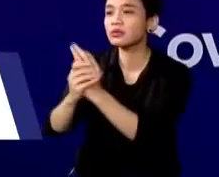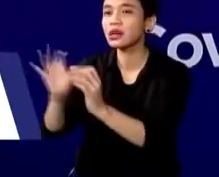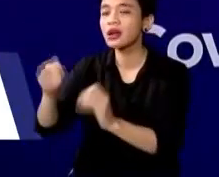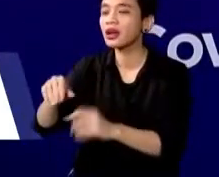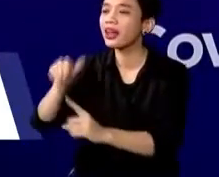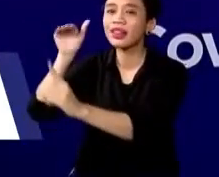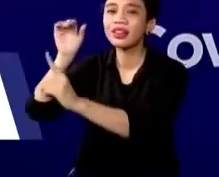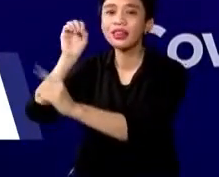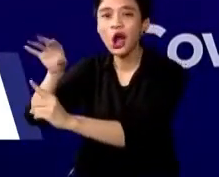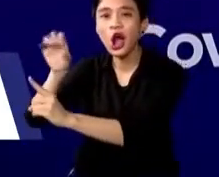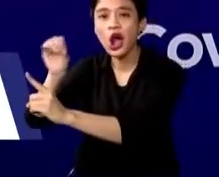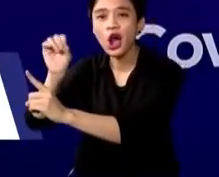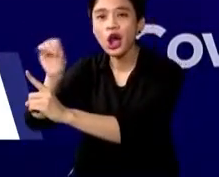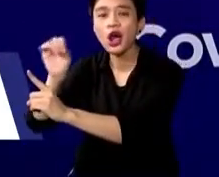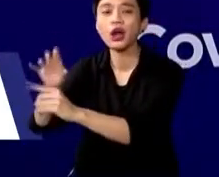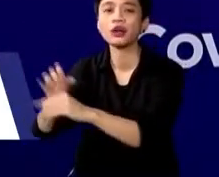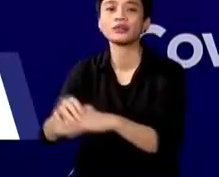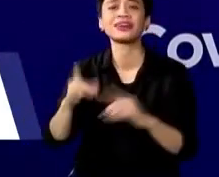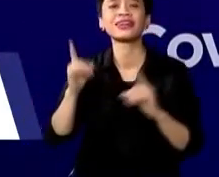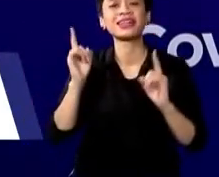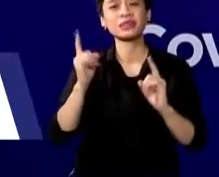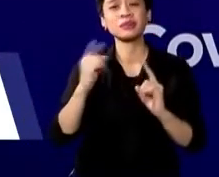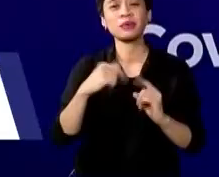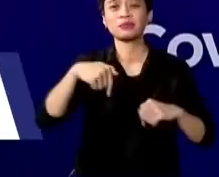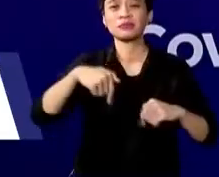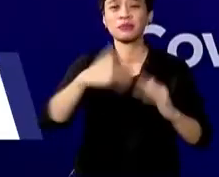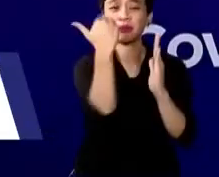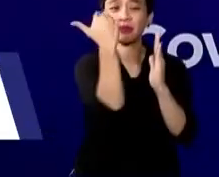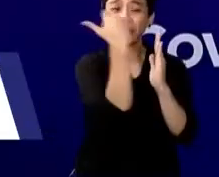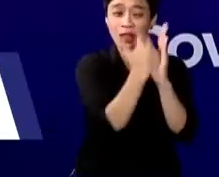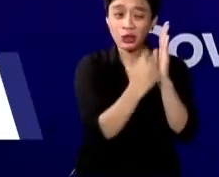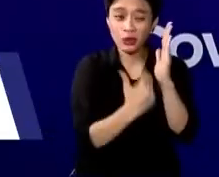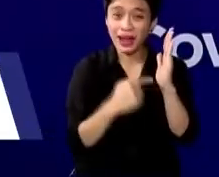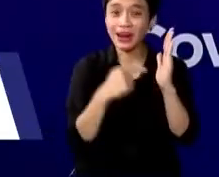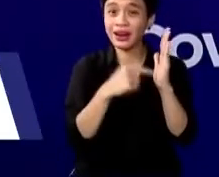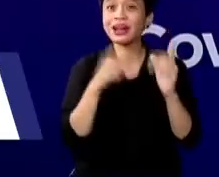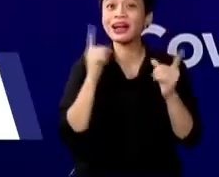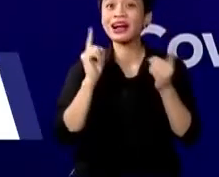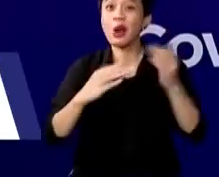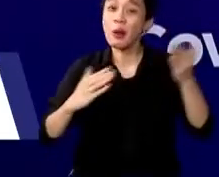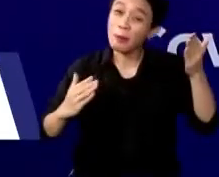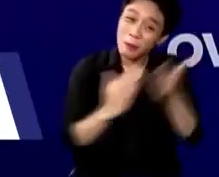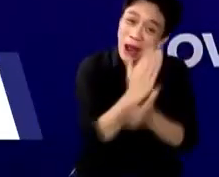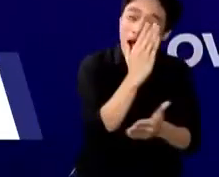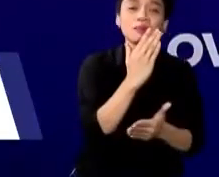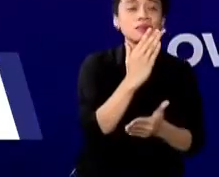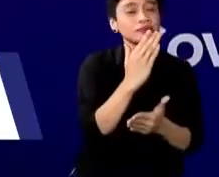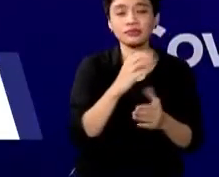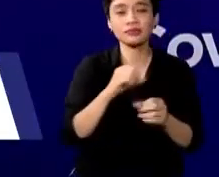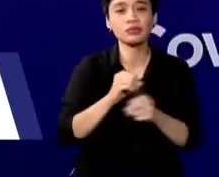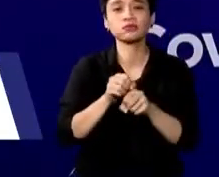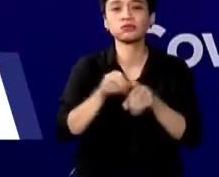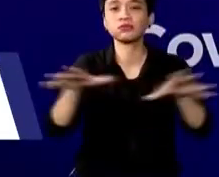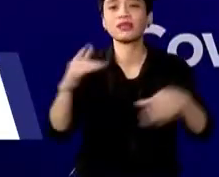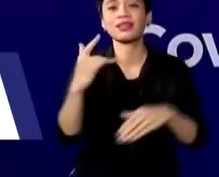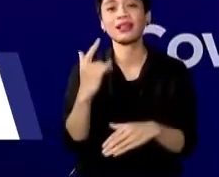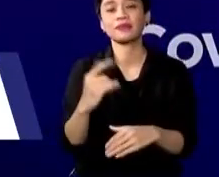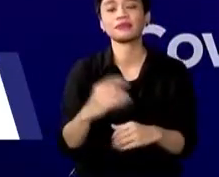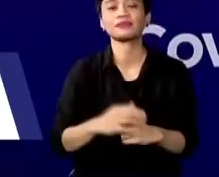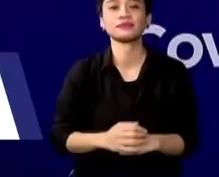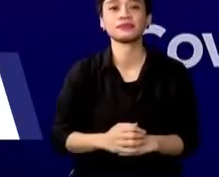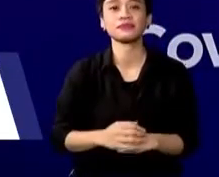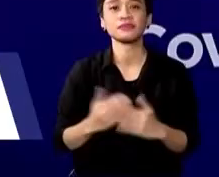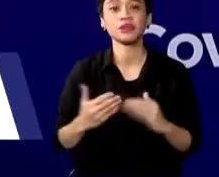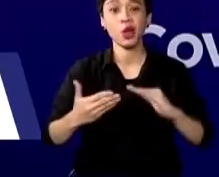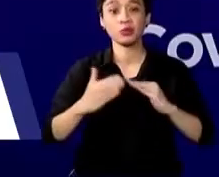sepanjang ini ditabrak dilanggar maka penularan itu akan masih berlangsung dan kalau penularan itu sudah ada di komunitas